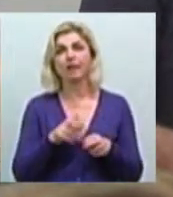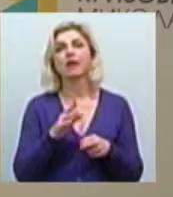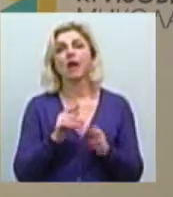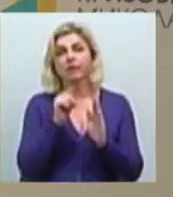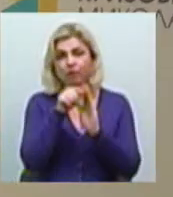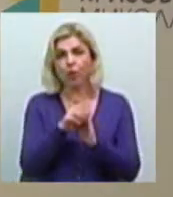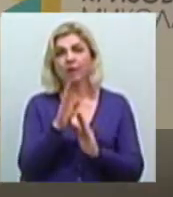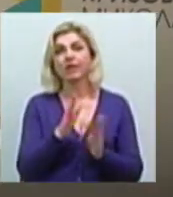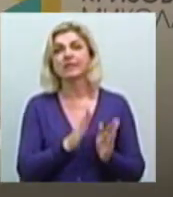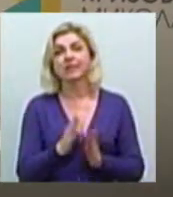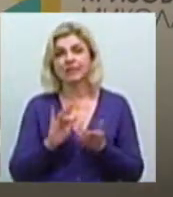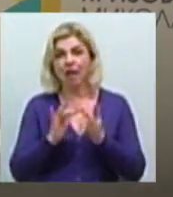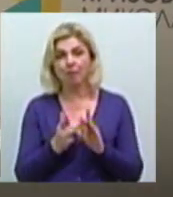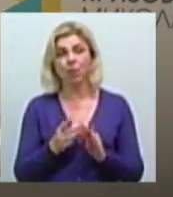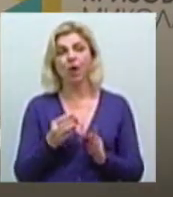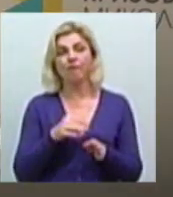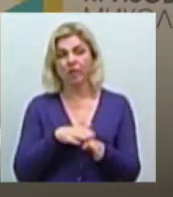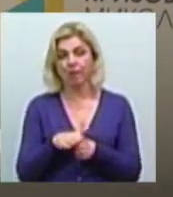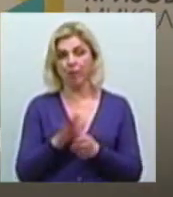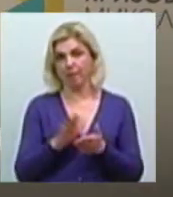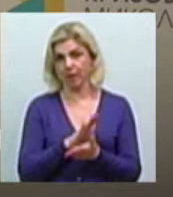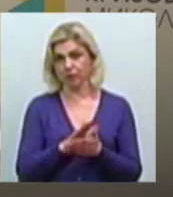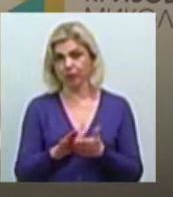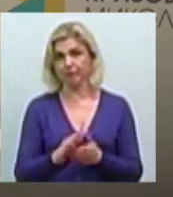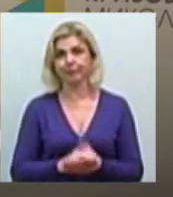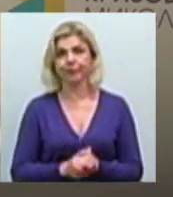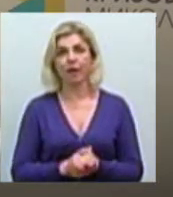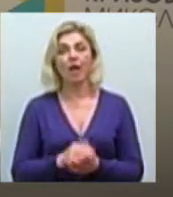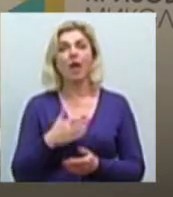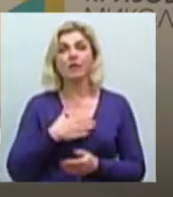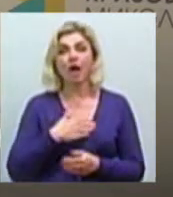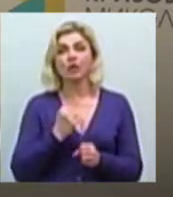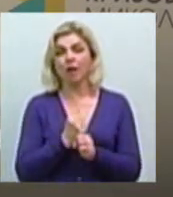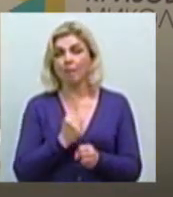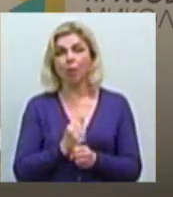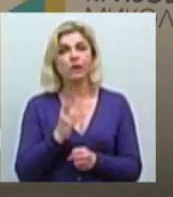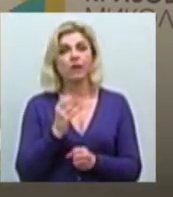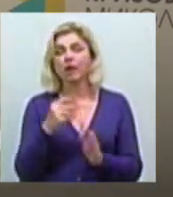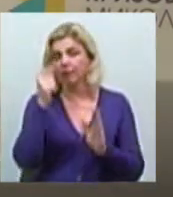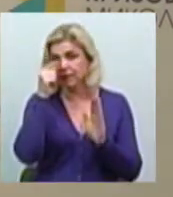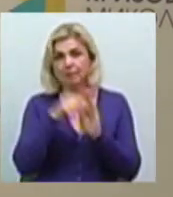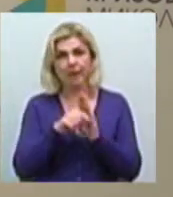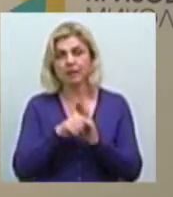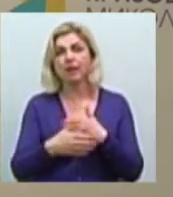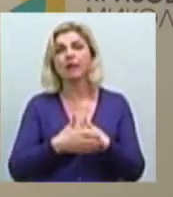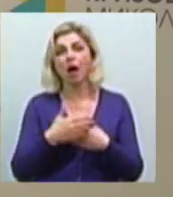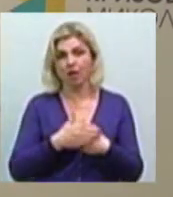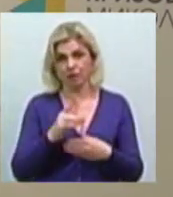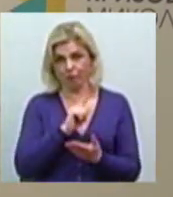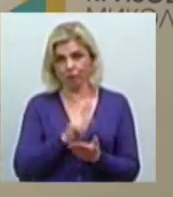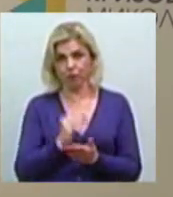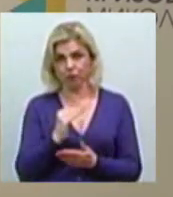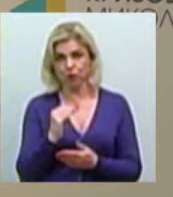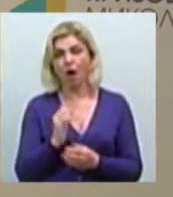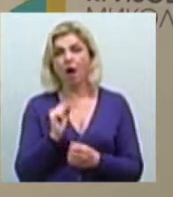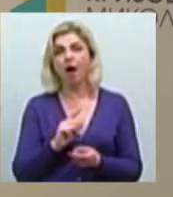безкоштовно. Наш проєкт не несе у собі якусь каральну функцію. Передусім, наше завдання – це налагодити належний